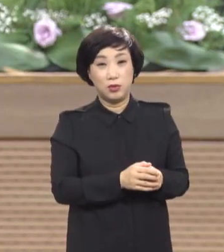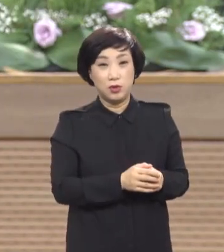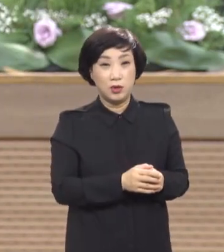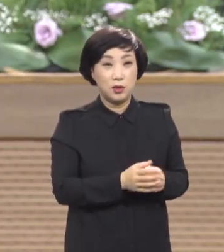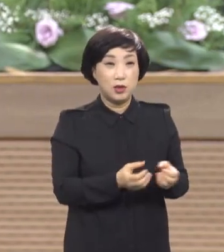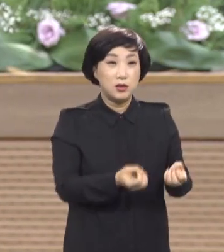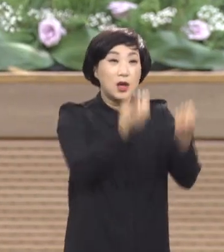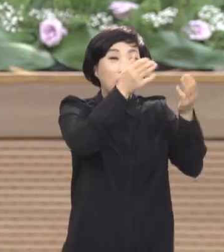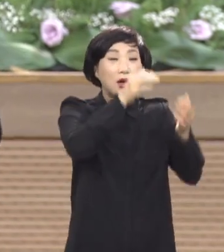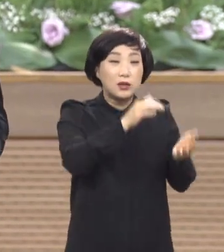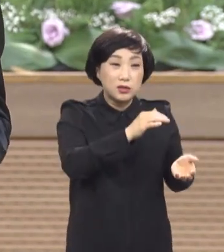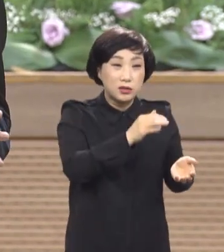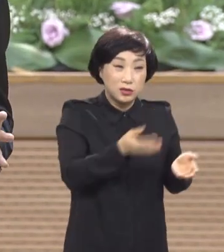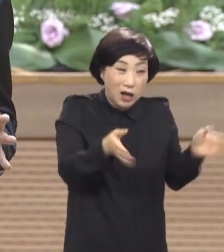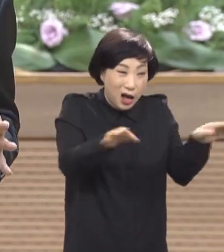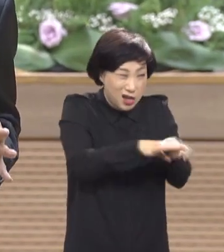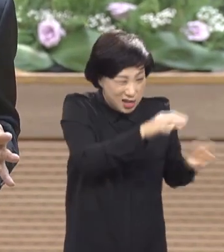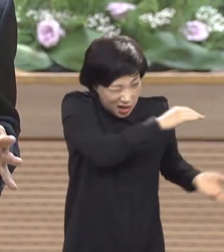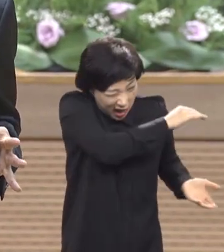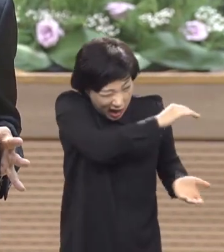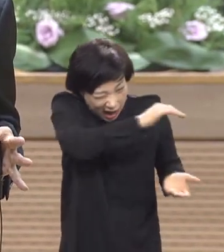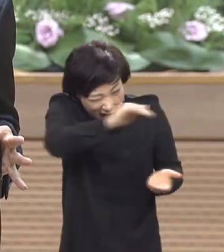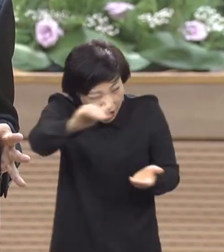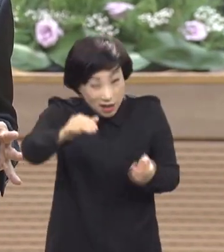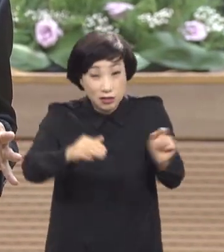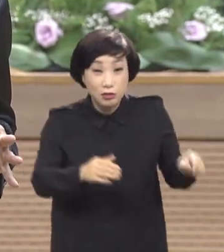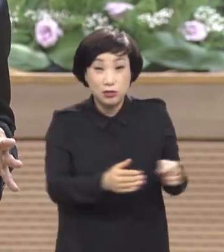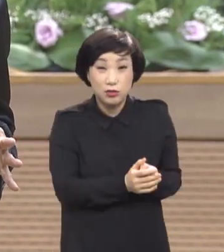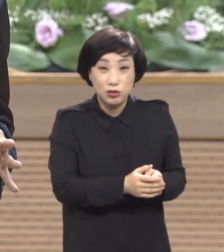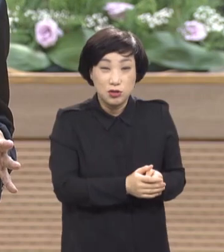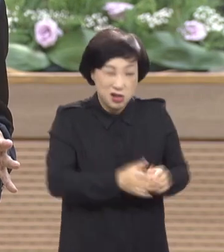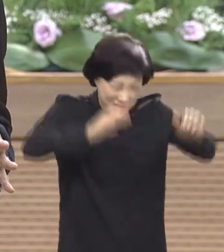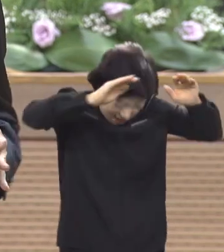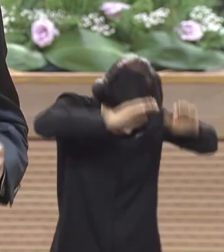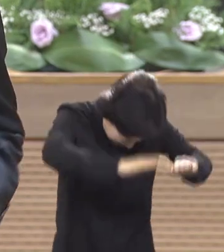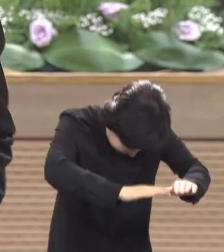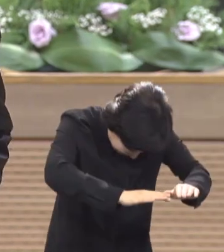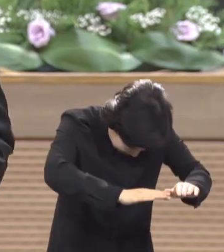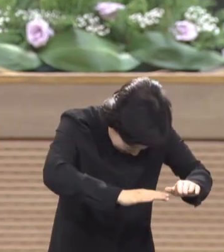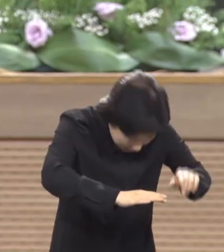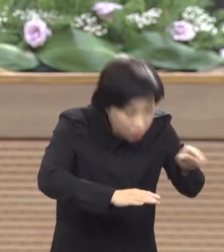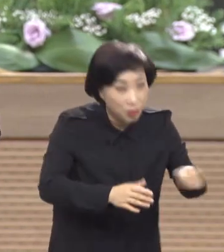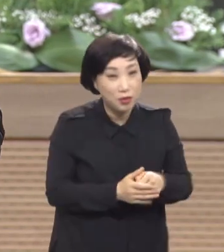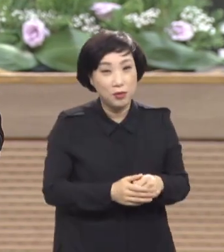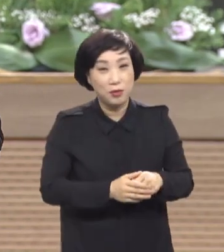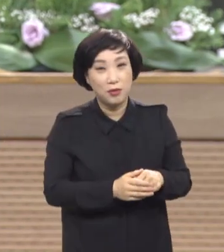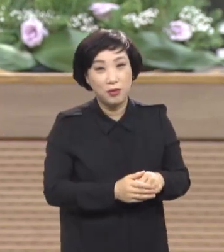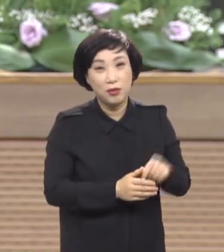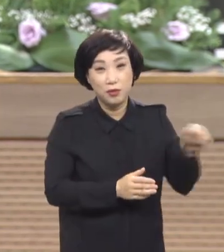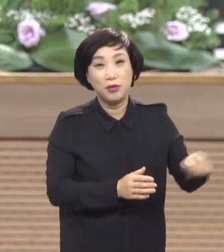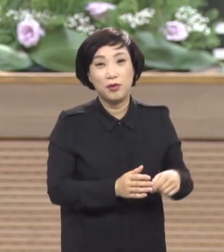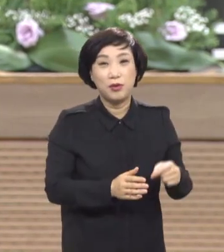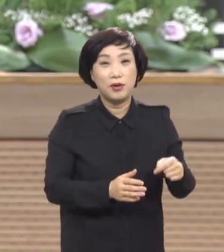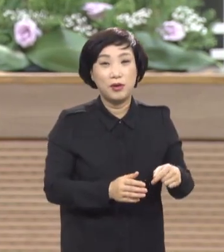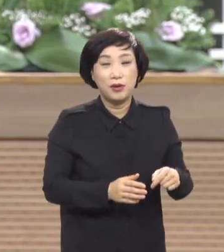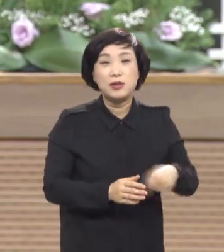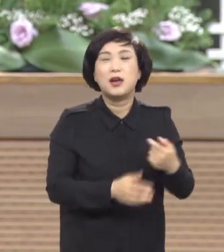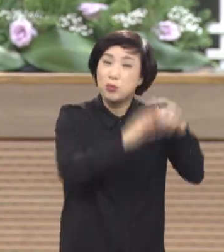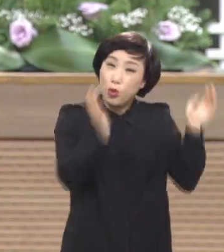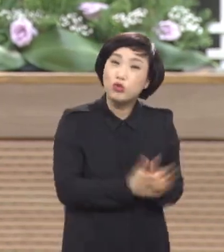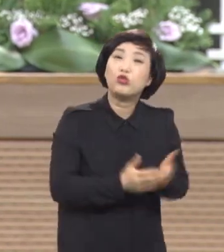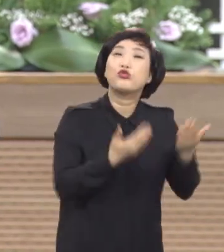제사상을 떡보러치게 귀신이 절을 봐도 절까지 봐도 그건 자기 다 주었다는 얘기야 자기 다 주었다는